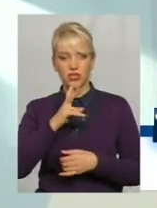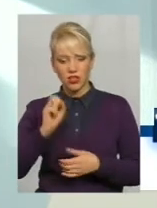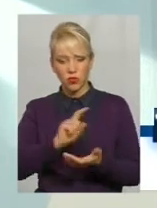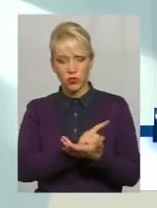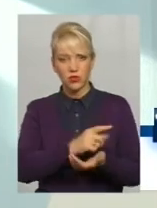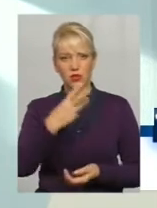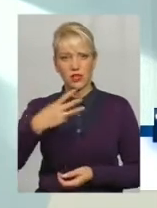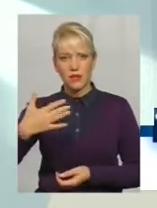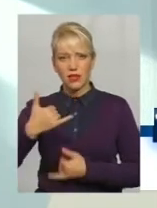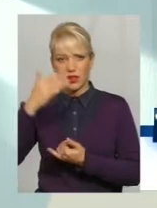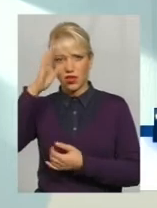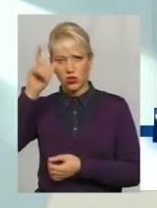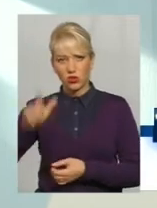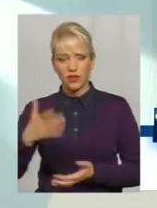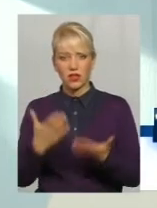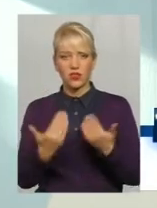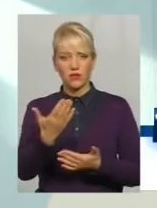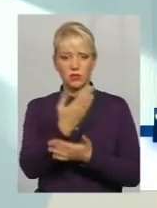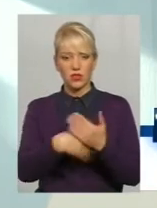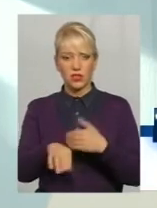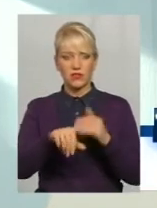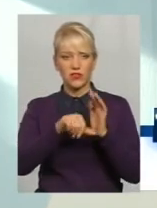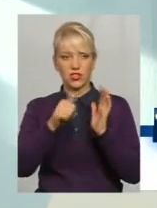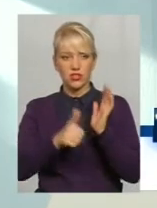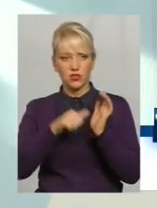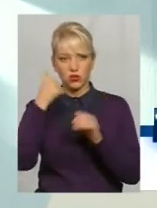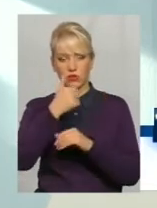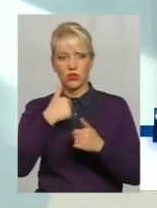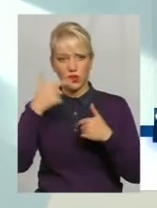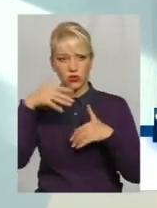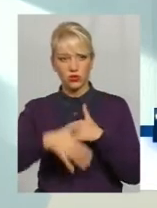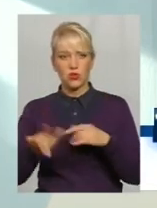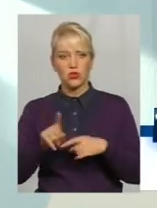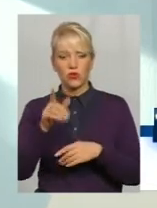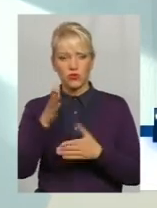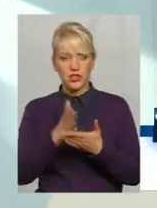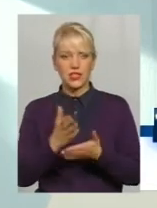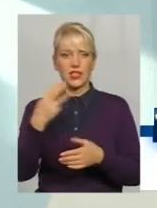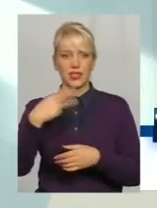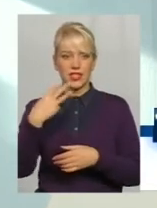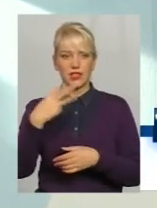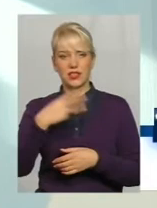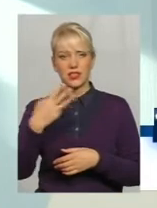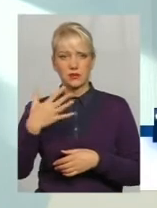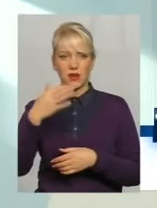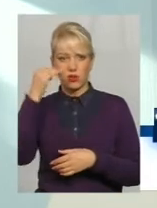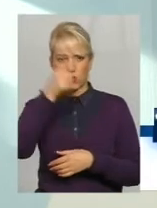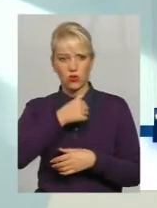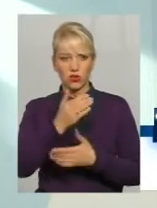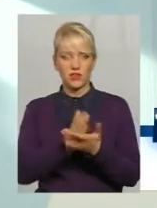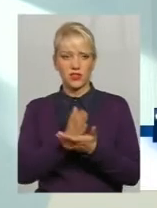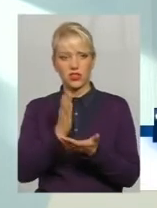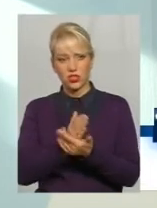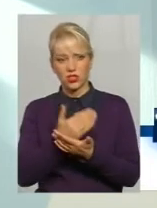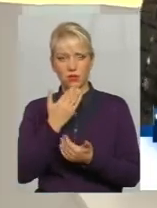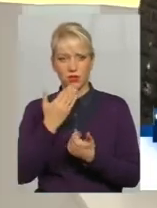для чоловіка. І тому, якщо ви пішли в 16-му році, то я розумію, що у вас є стаж 30 років чи 35 років у чоловіка.